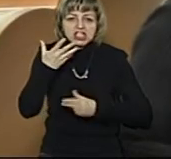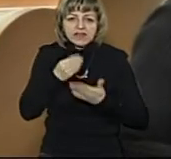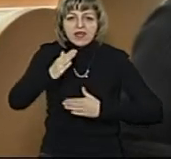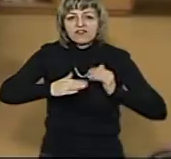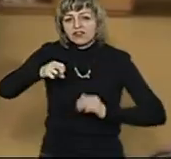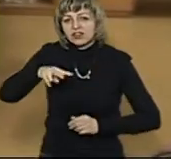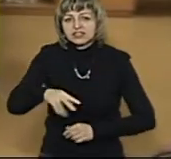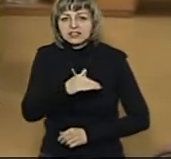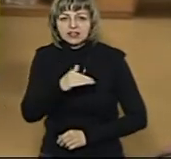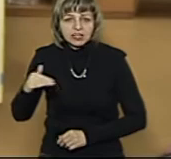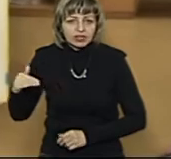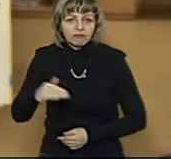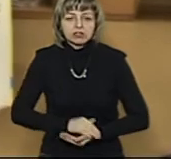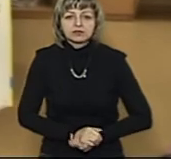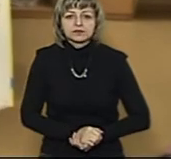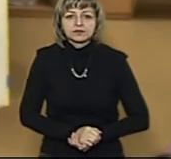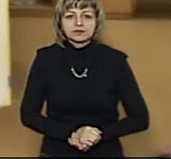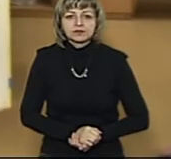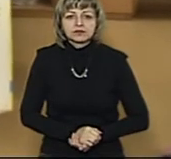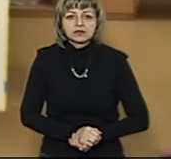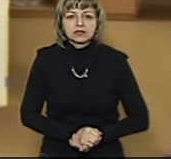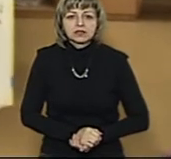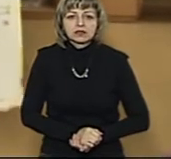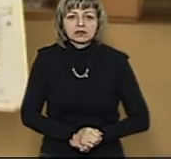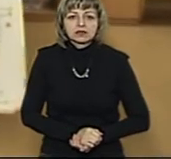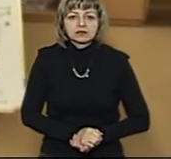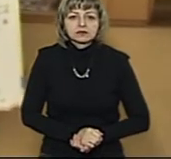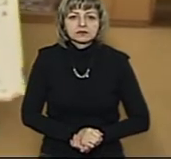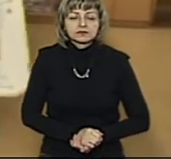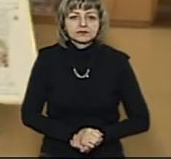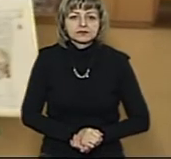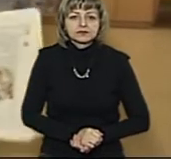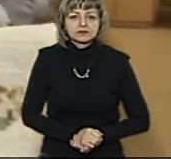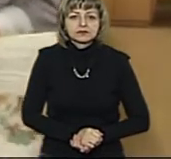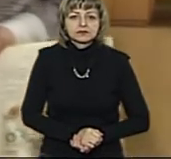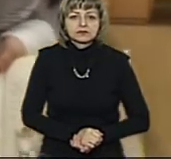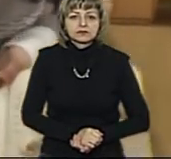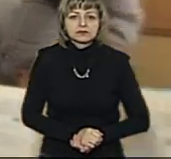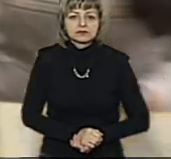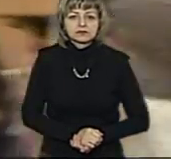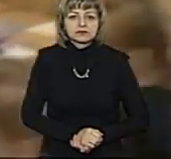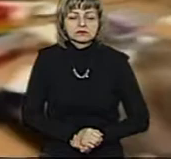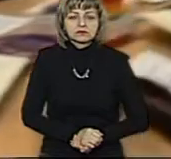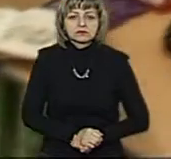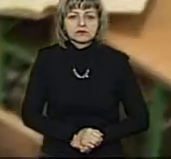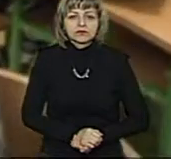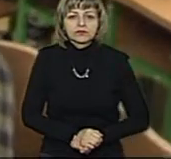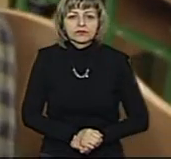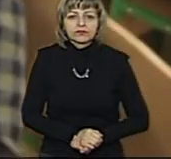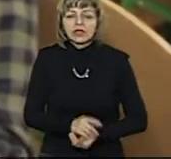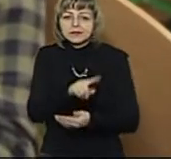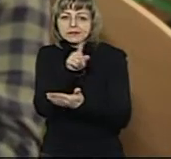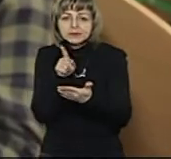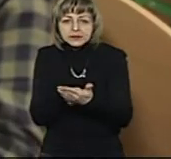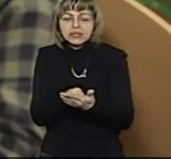кваліфікаційний рівень. Хто готовий сказати, що ви вже виконали? Настя перша підняла руку, будь ласка, з Тимофієм. Прошу, а ми